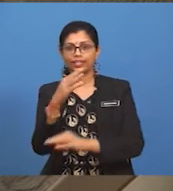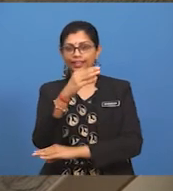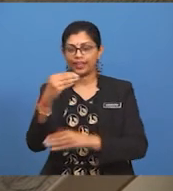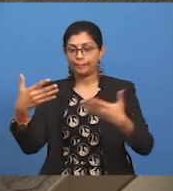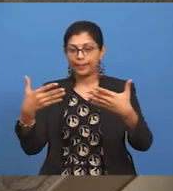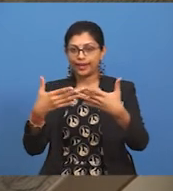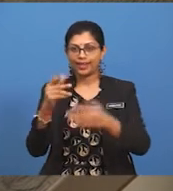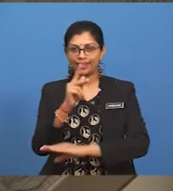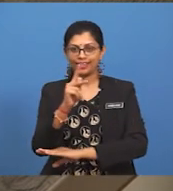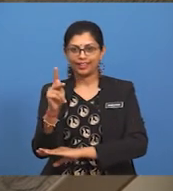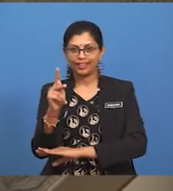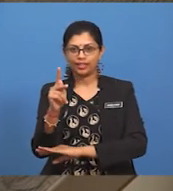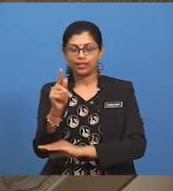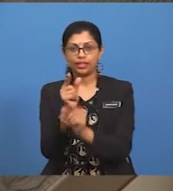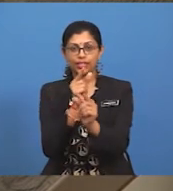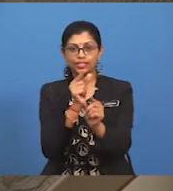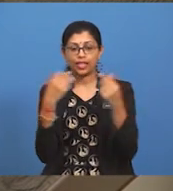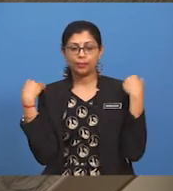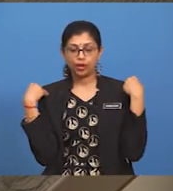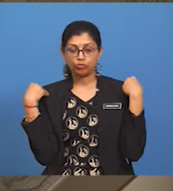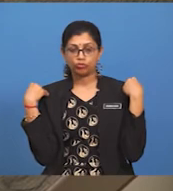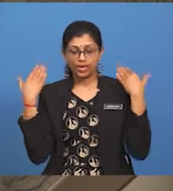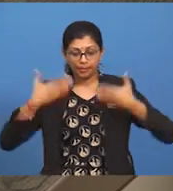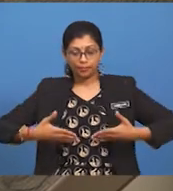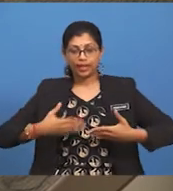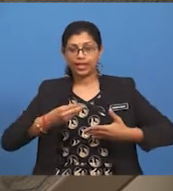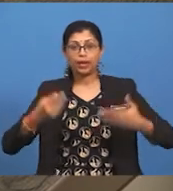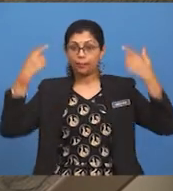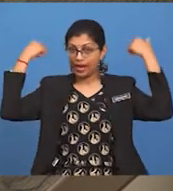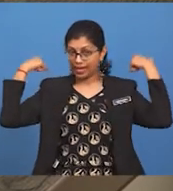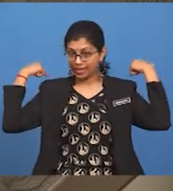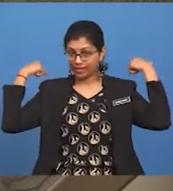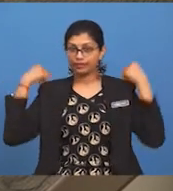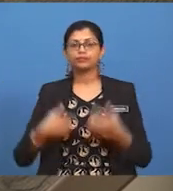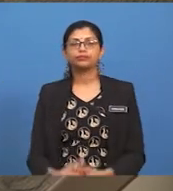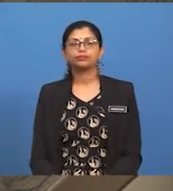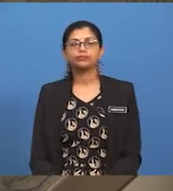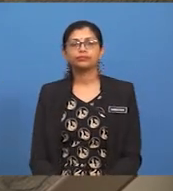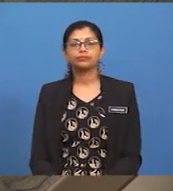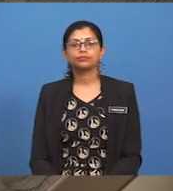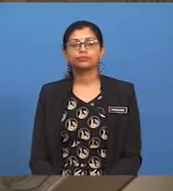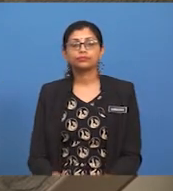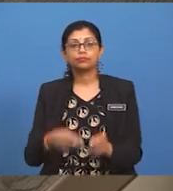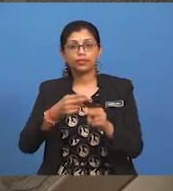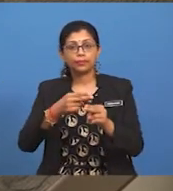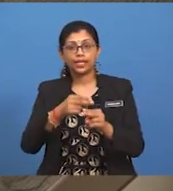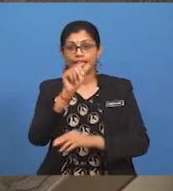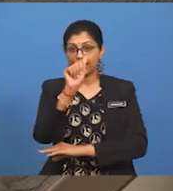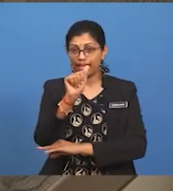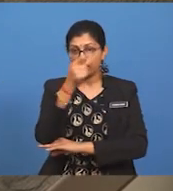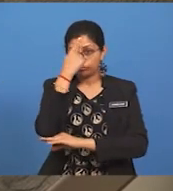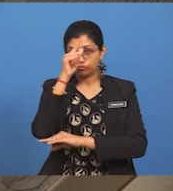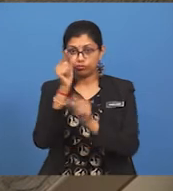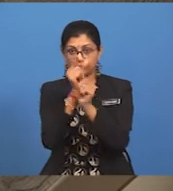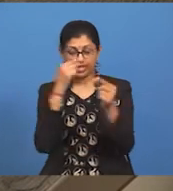hadapan dan badan belakang pola. Kemudian, levelkan A pada garis bahu,